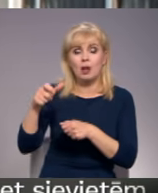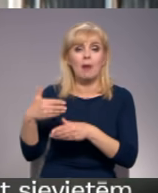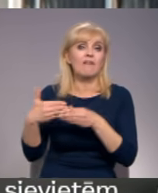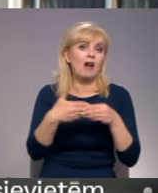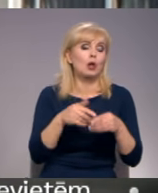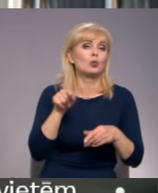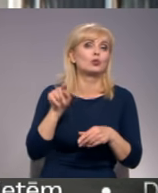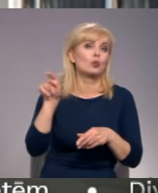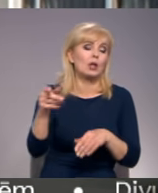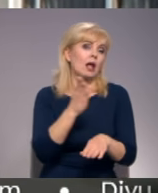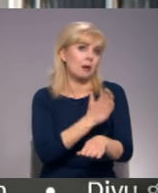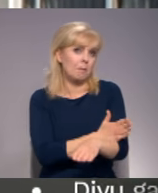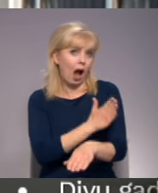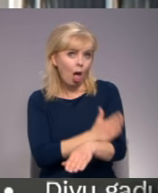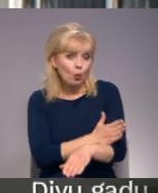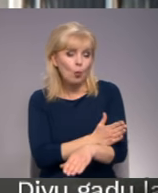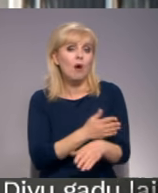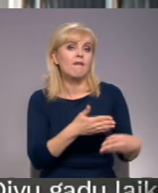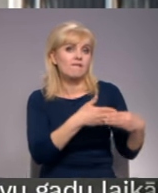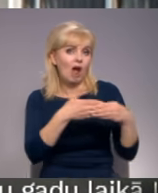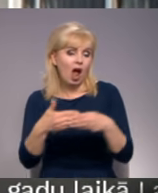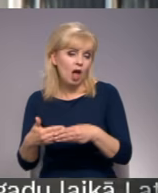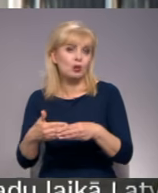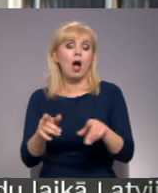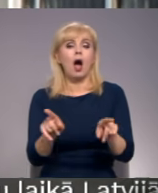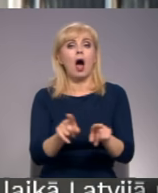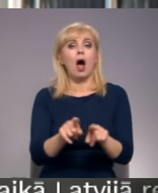turieni malku, arī kādus